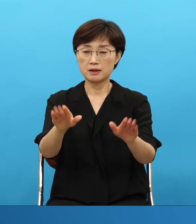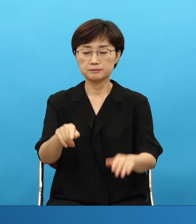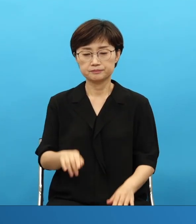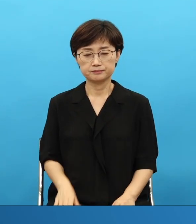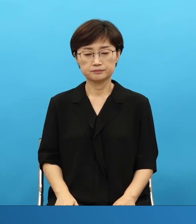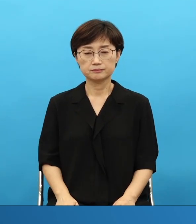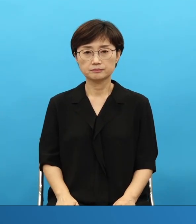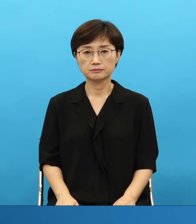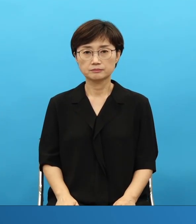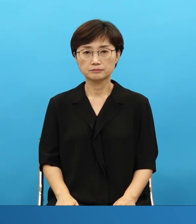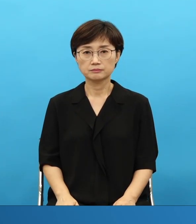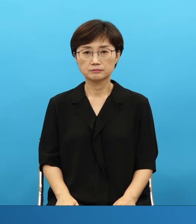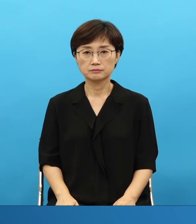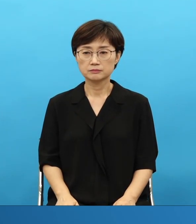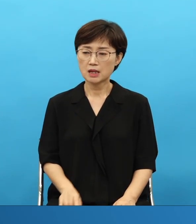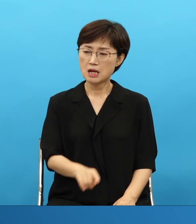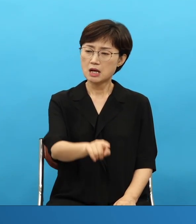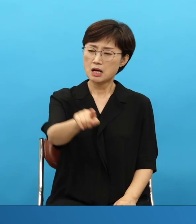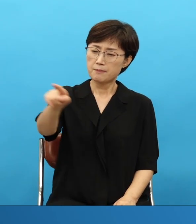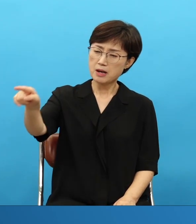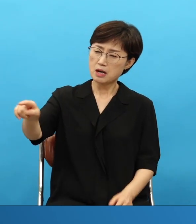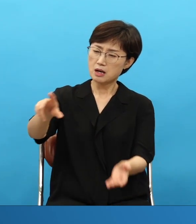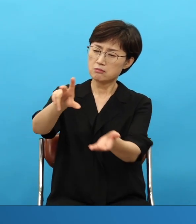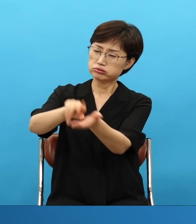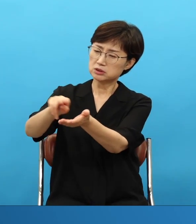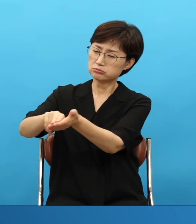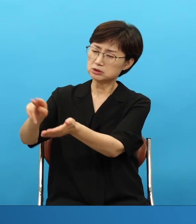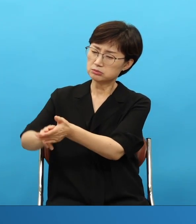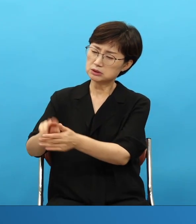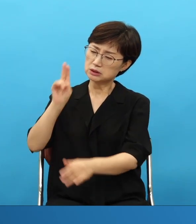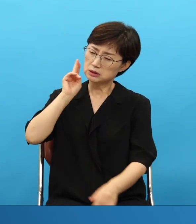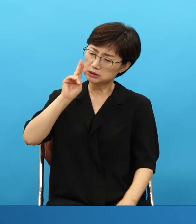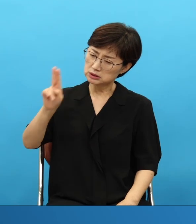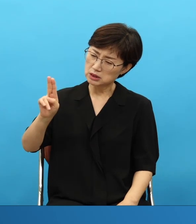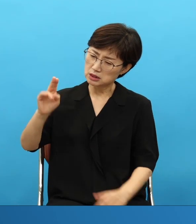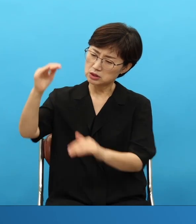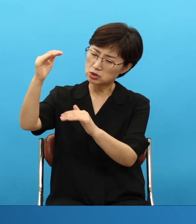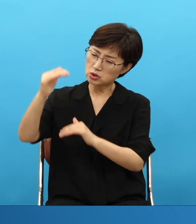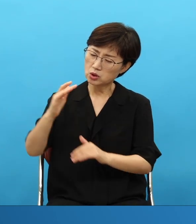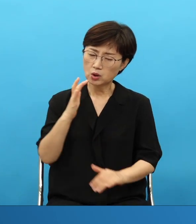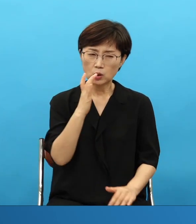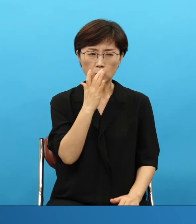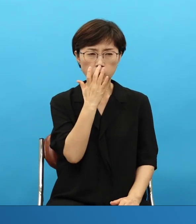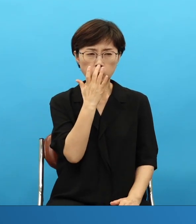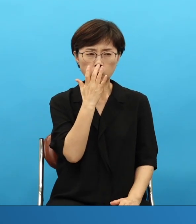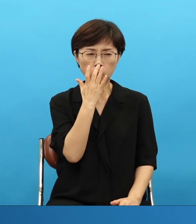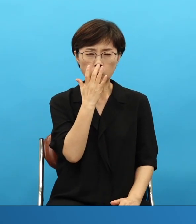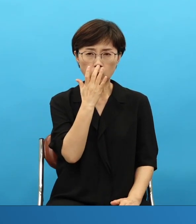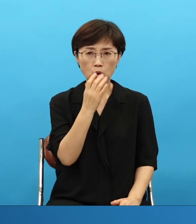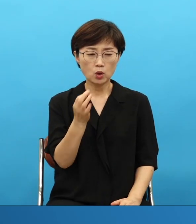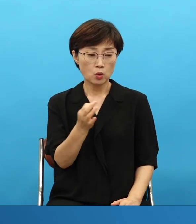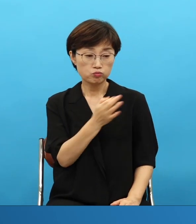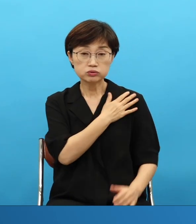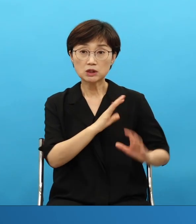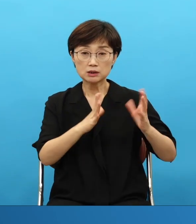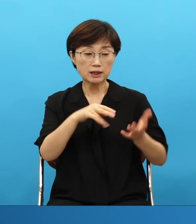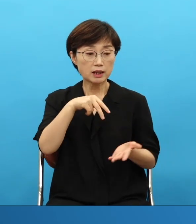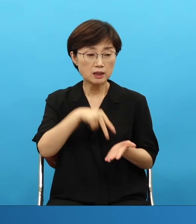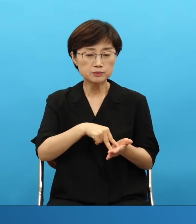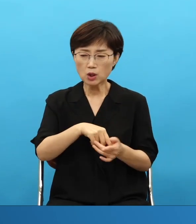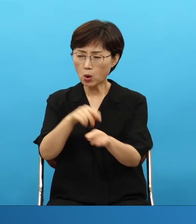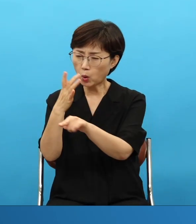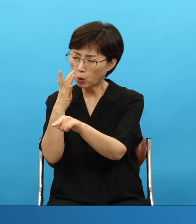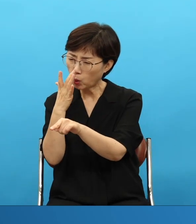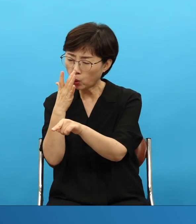사실을 모르고 강대국은 문제를 일으킬까요? Why is it that they don't know these facts and the powerful nations are creating problems? 강대국